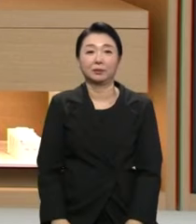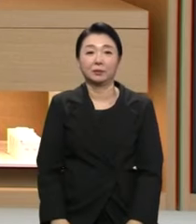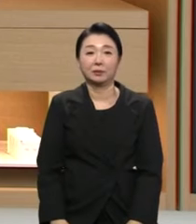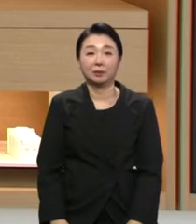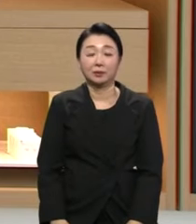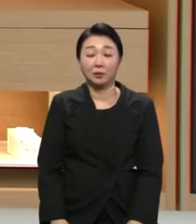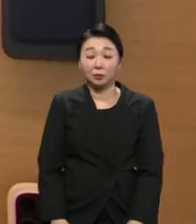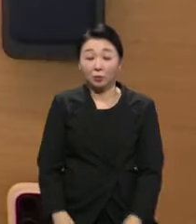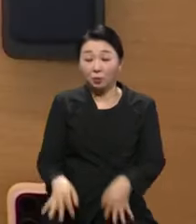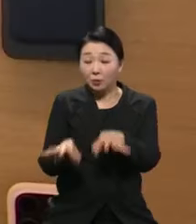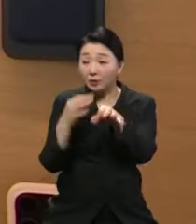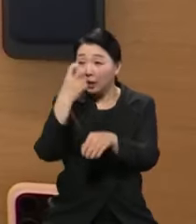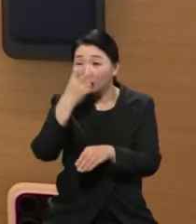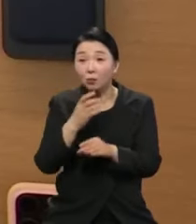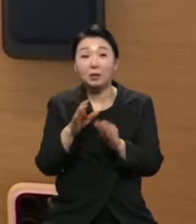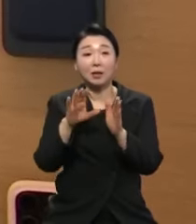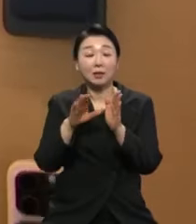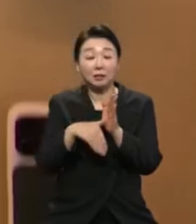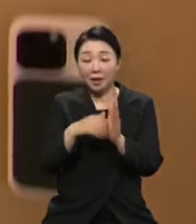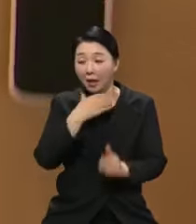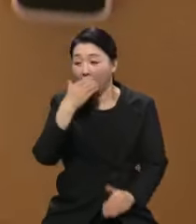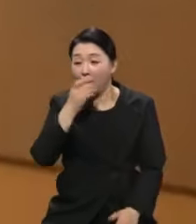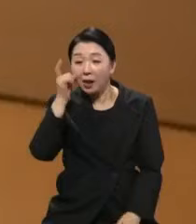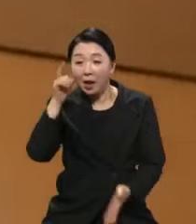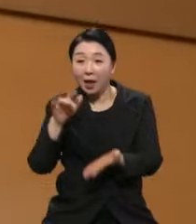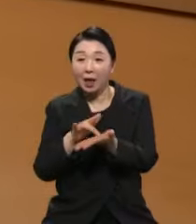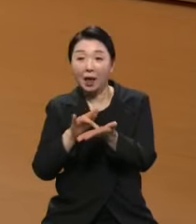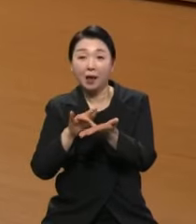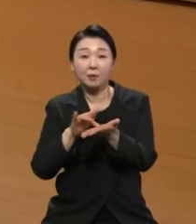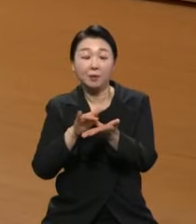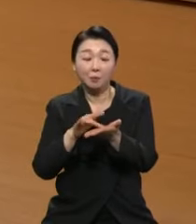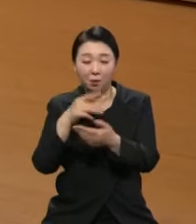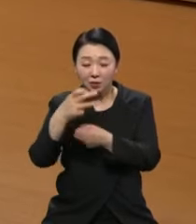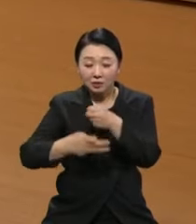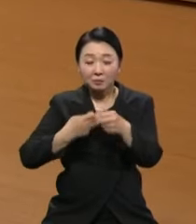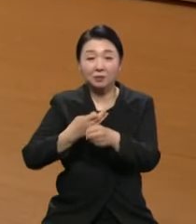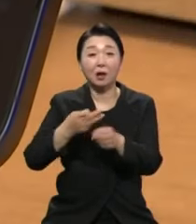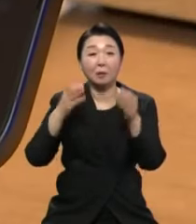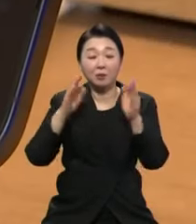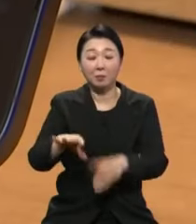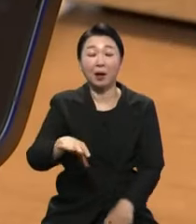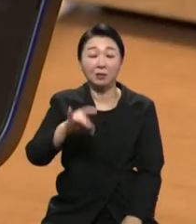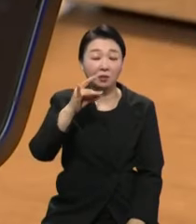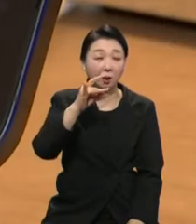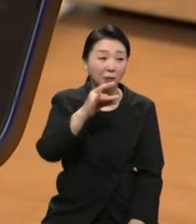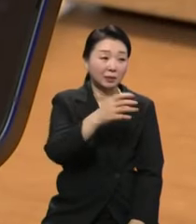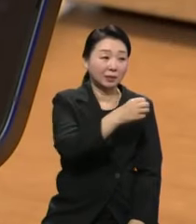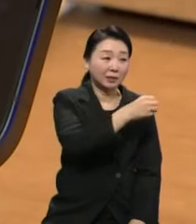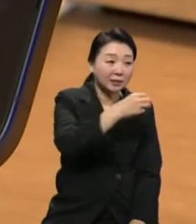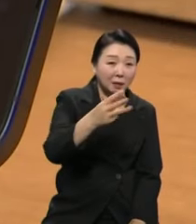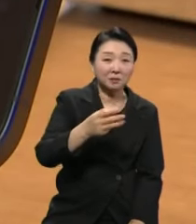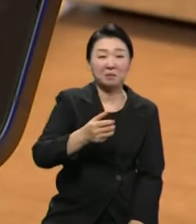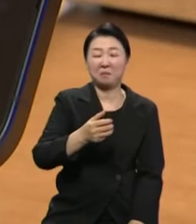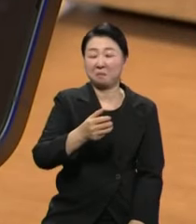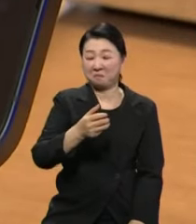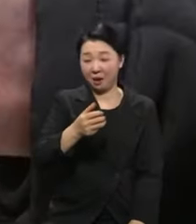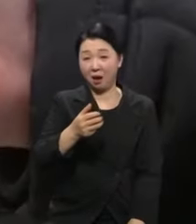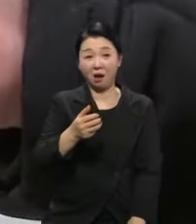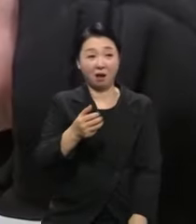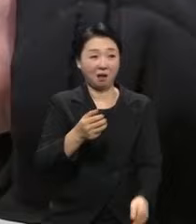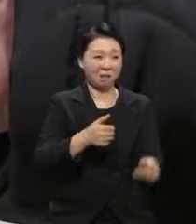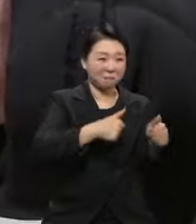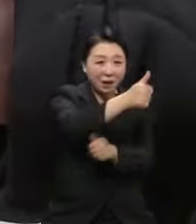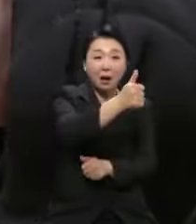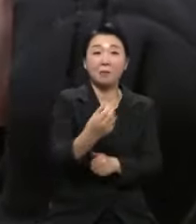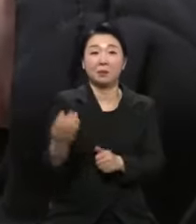한 시장조사 업체는 지난해 애플 스마트폰 출하량이 13년 만에 처음으로 삼성전자를 넘었다고 밝혔는데 새로